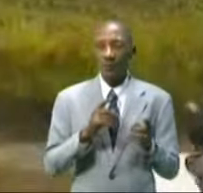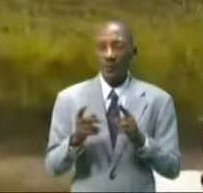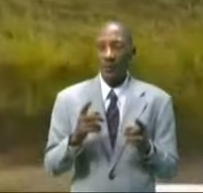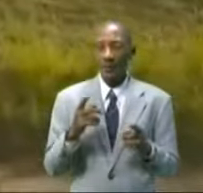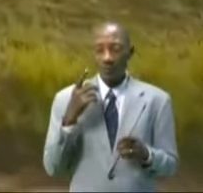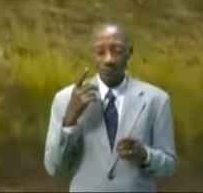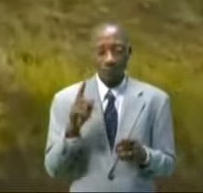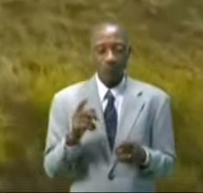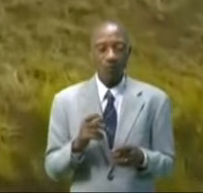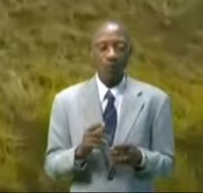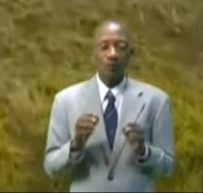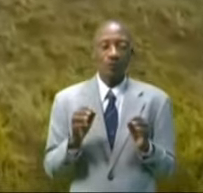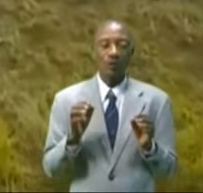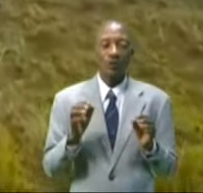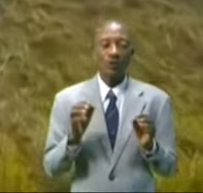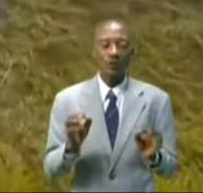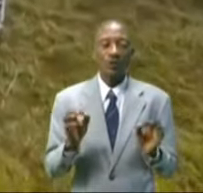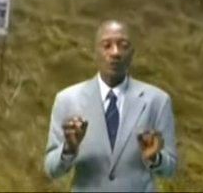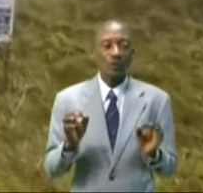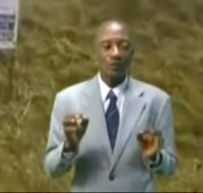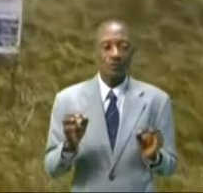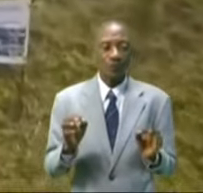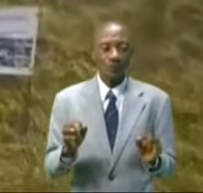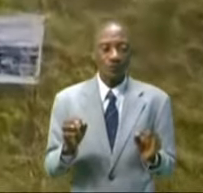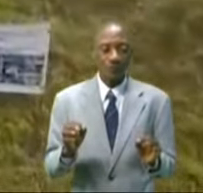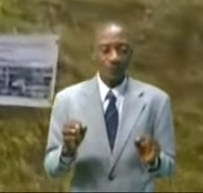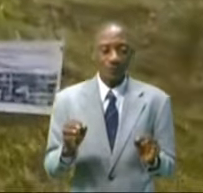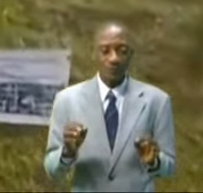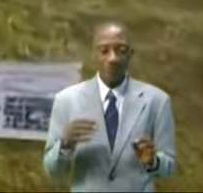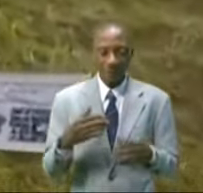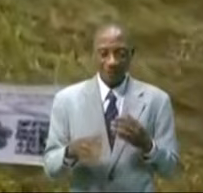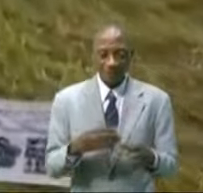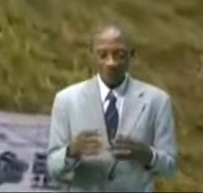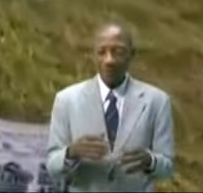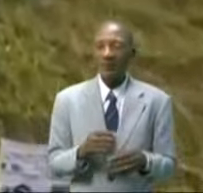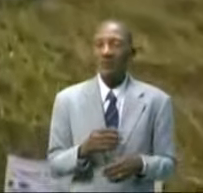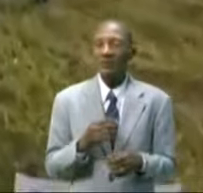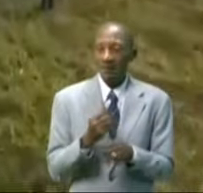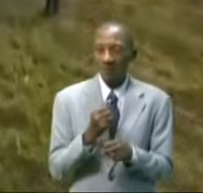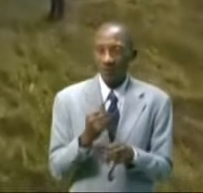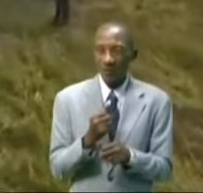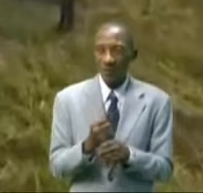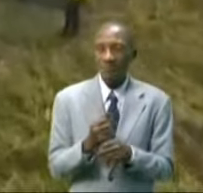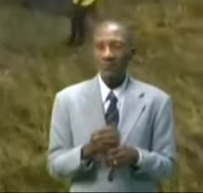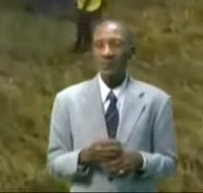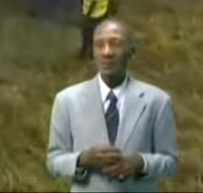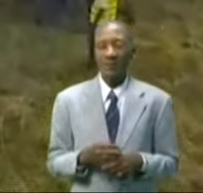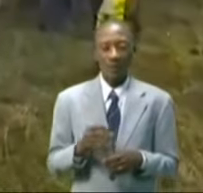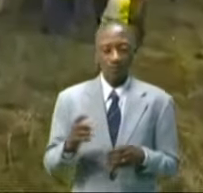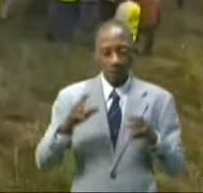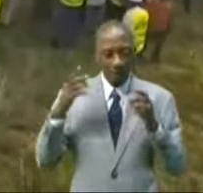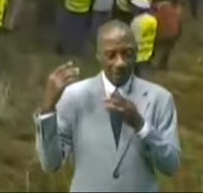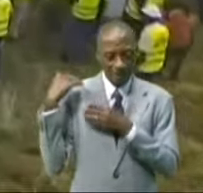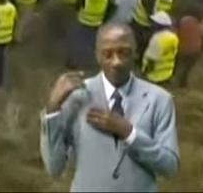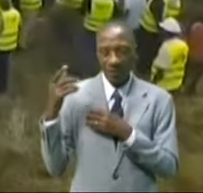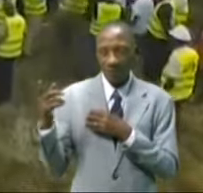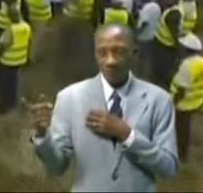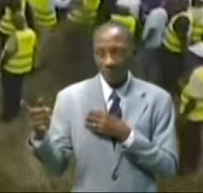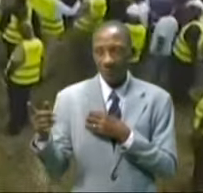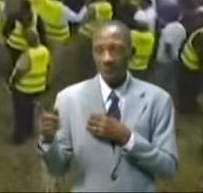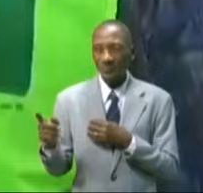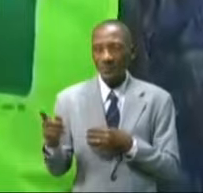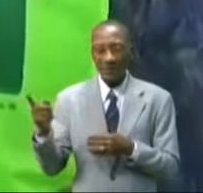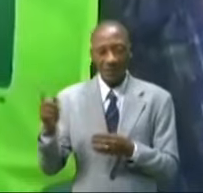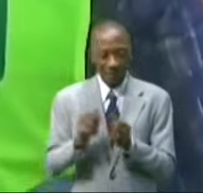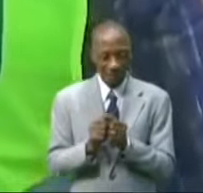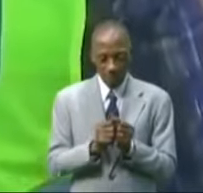Kalala, guidé par le sens du devoir et la vision du chef de l'État, Félix-Antoine Tshisekedi Tshilombo, dans son secteur, ainsi